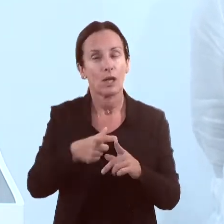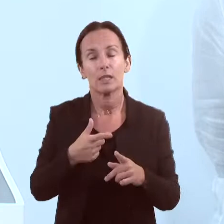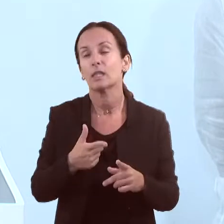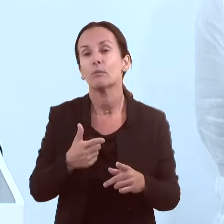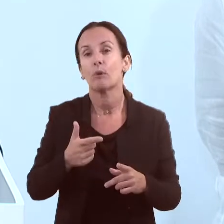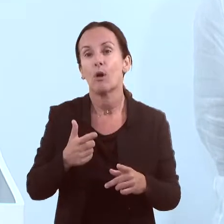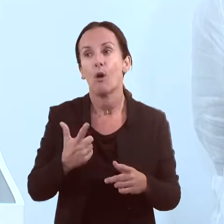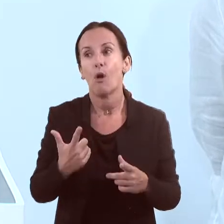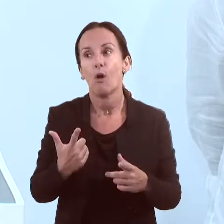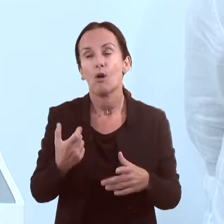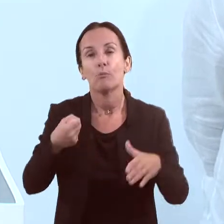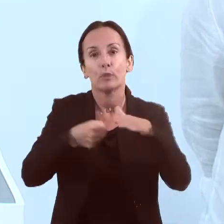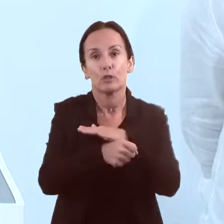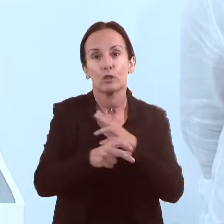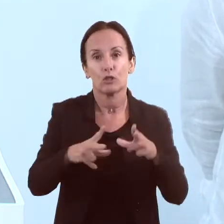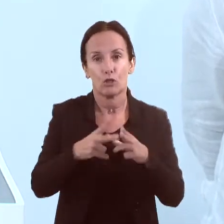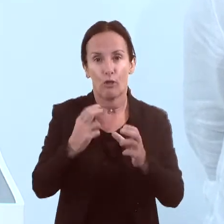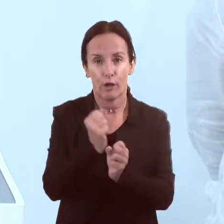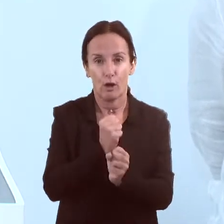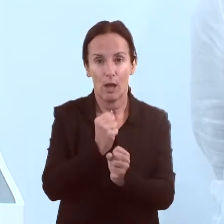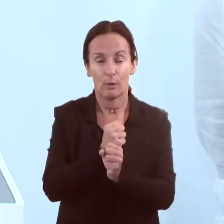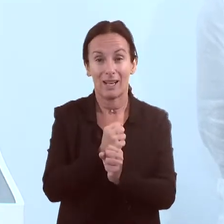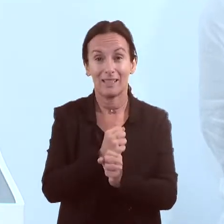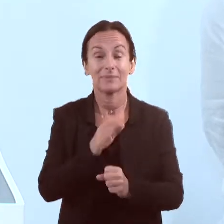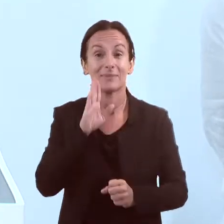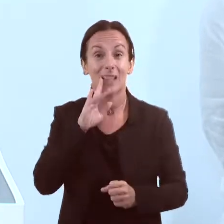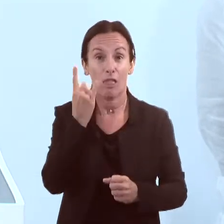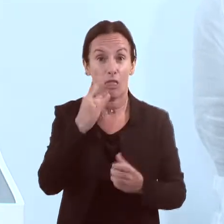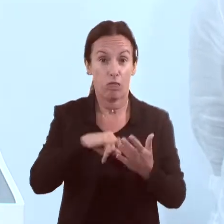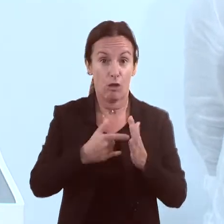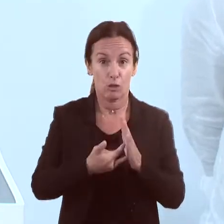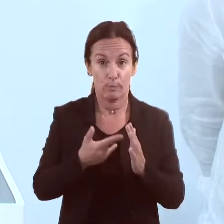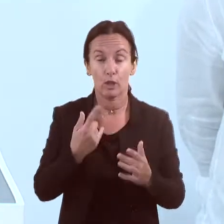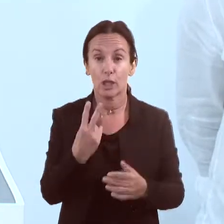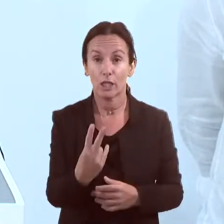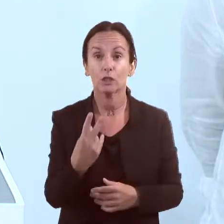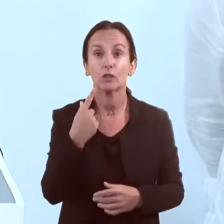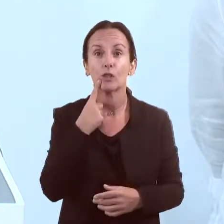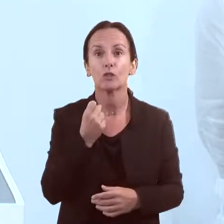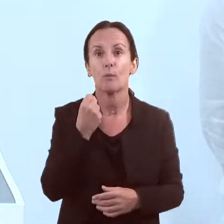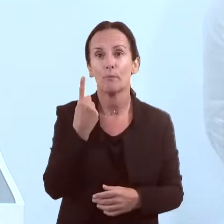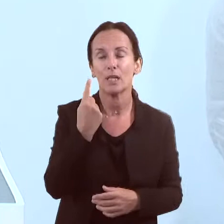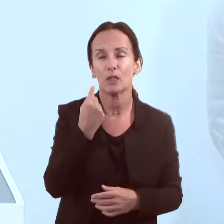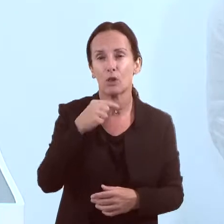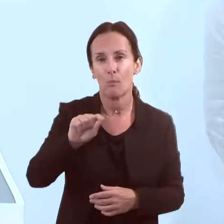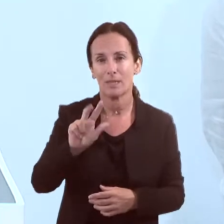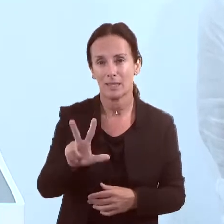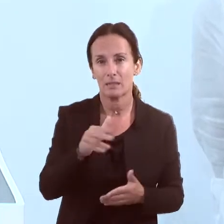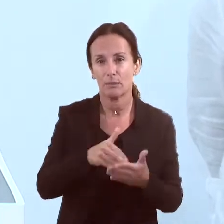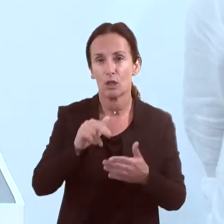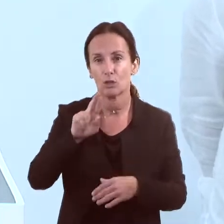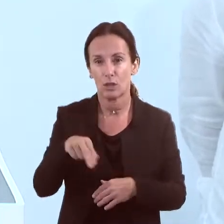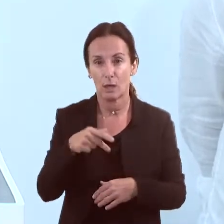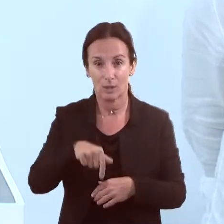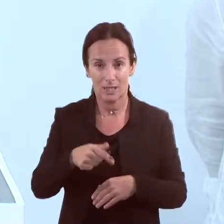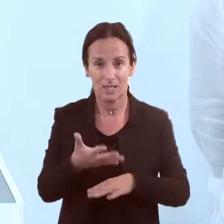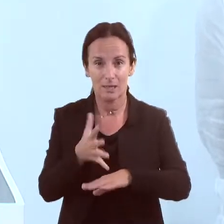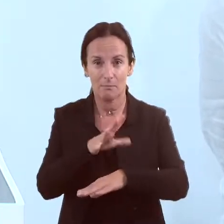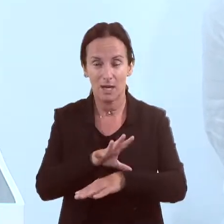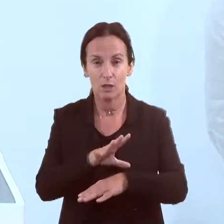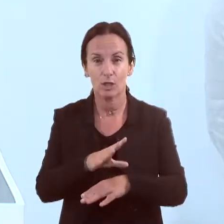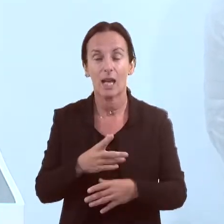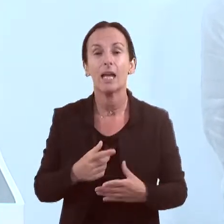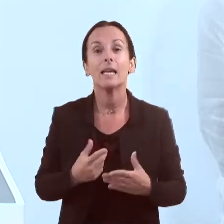En total, aquests dos projectes representen una inversió de 3,8 milions d'euros a Mallorca i vull començar també, o vull